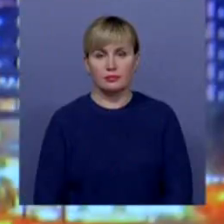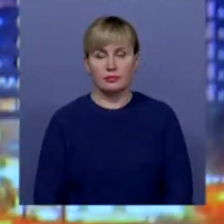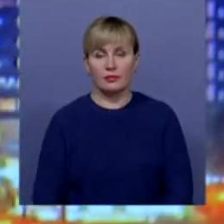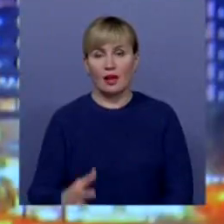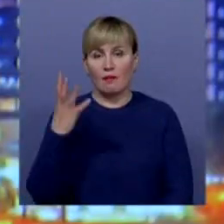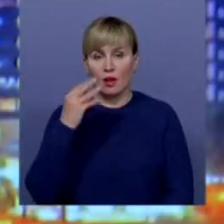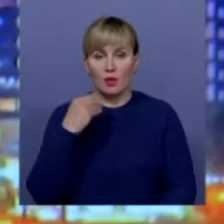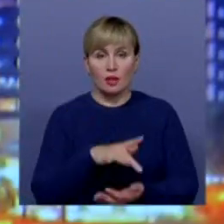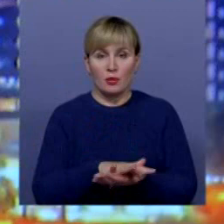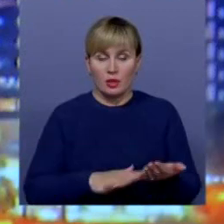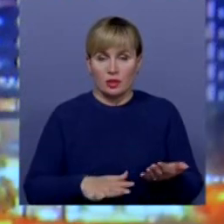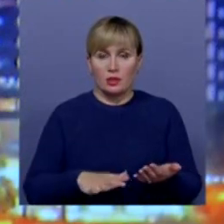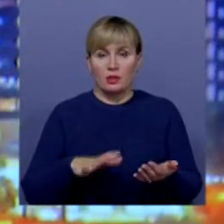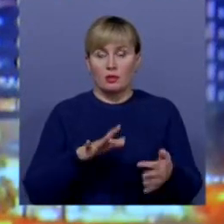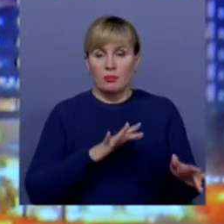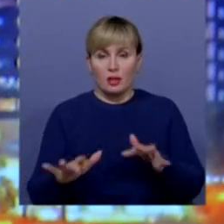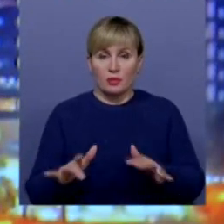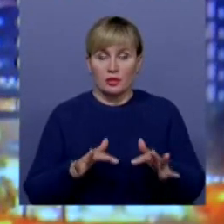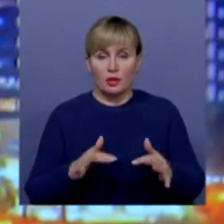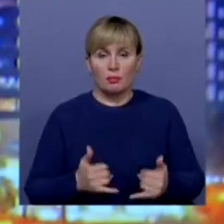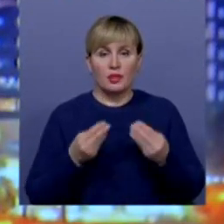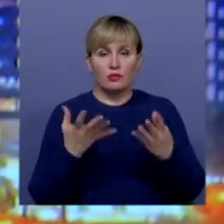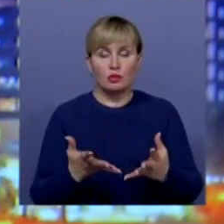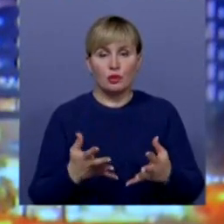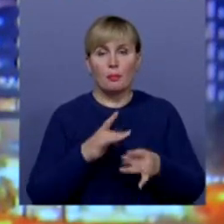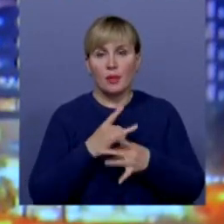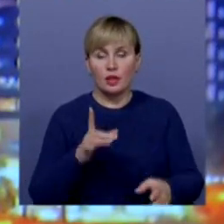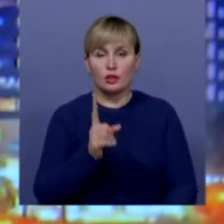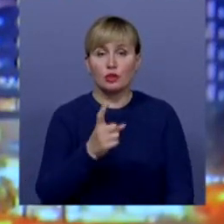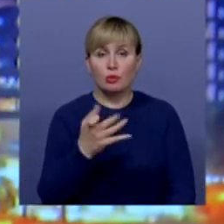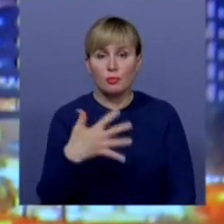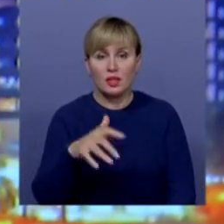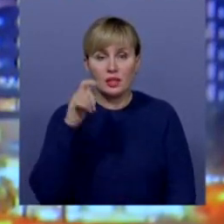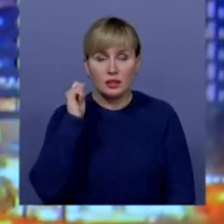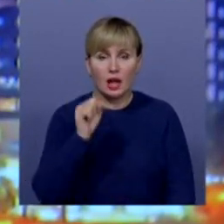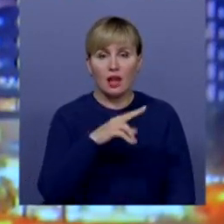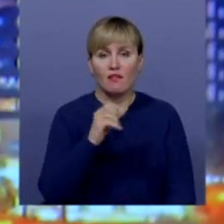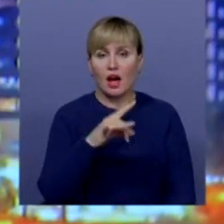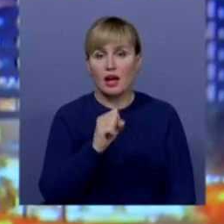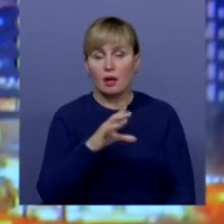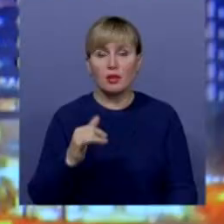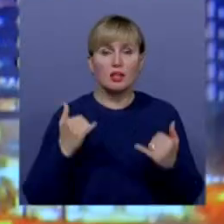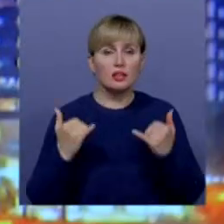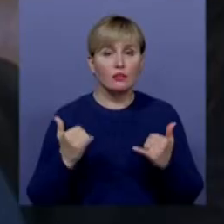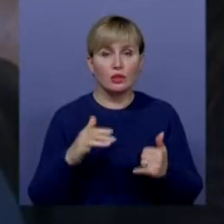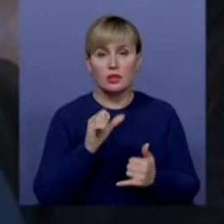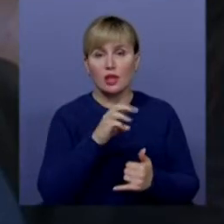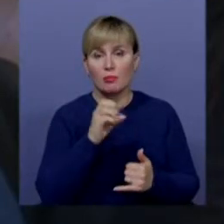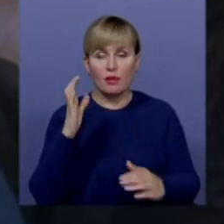В Алматы продолжается серия мероприятий, посвященных празднованию 1150-летия Аль-Фараби. Сегодня